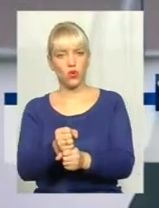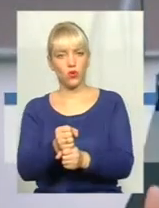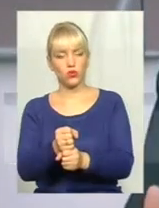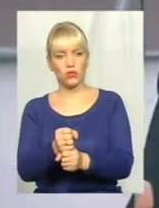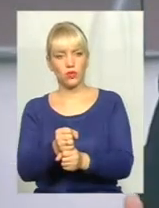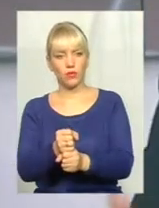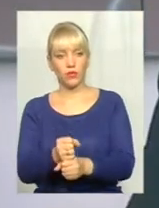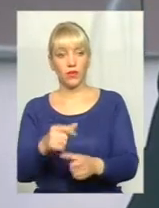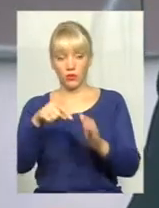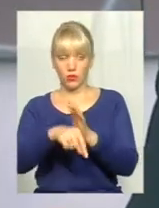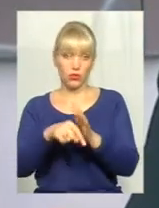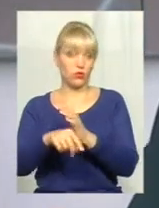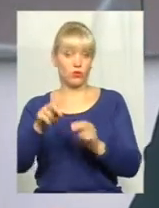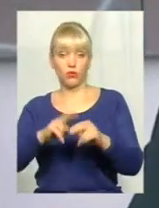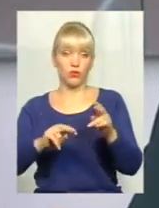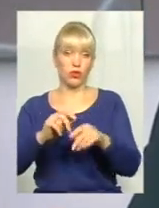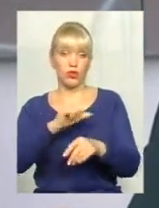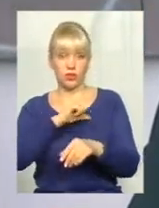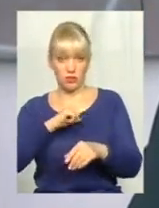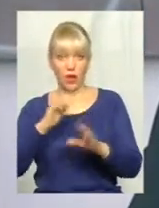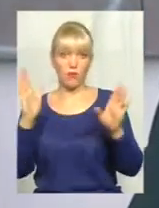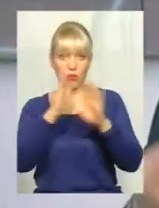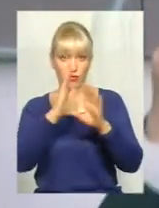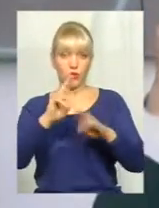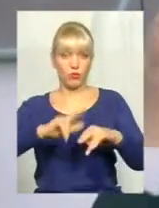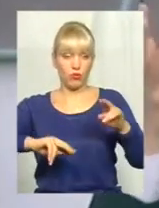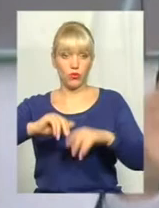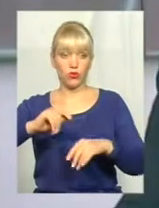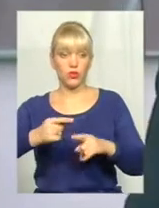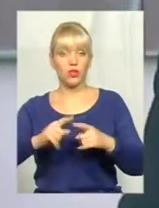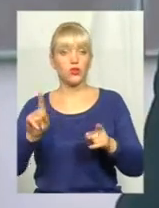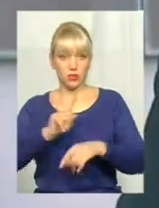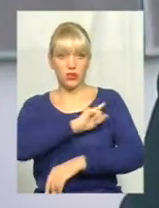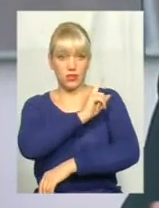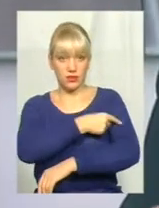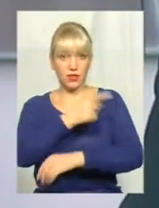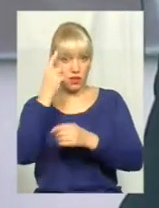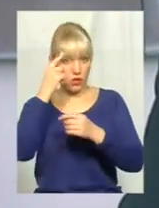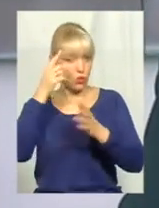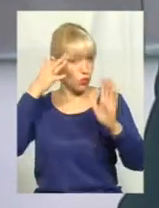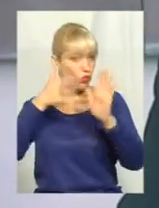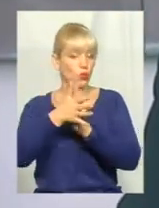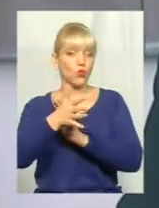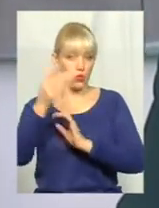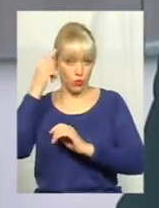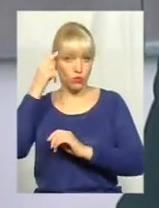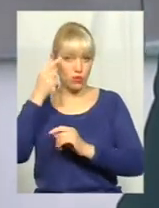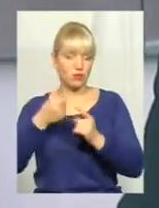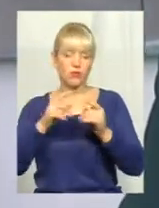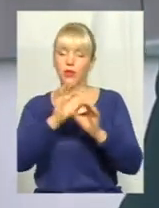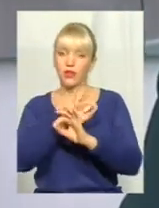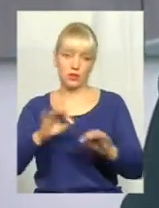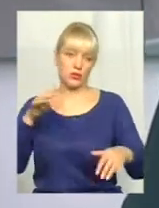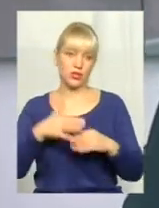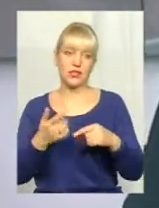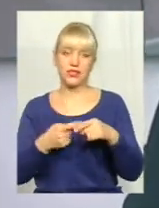Тобто будинки просто будуються з повітря, силою думки. Ви ж прекрасно розумієте, що це не так.